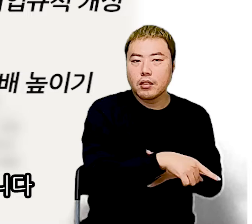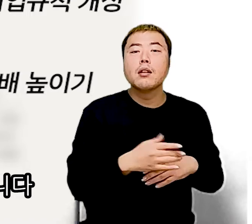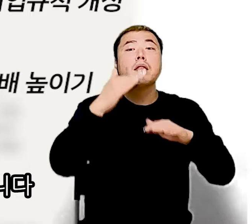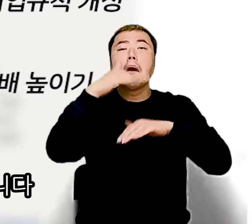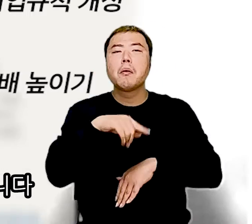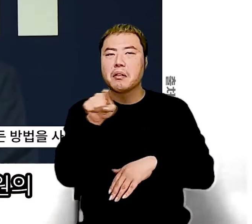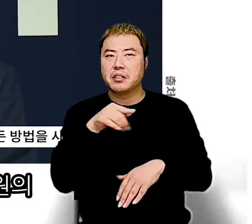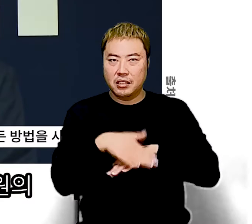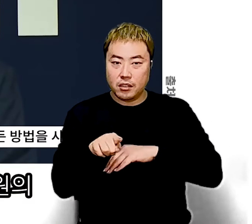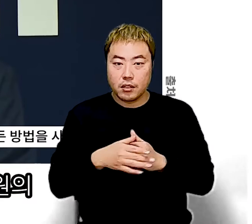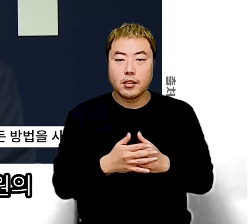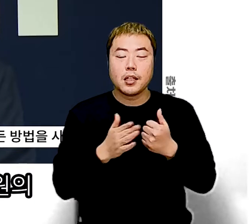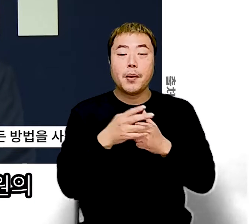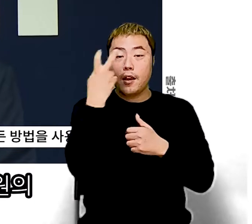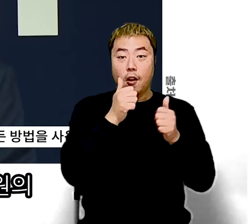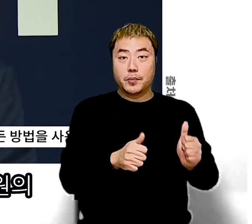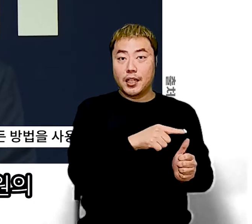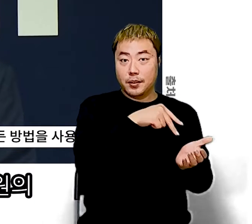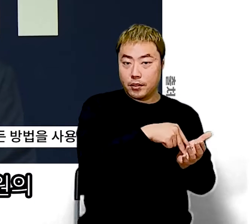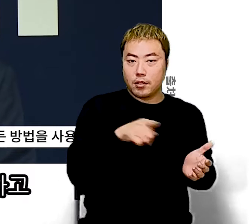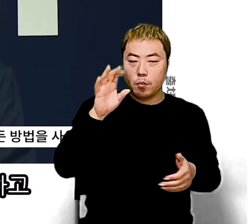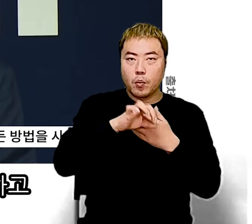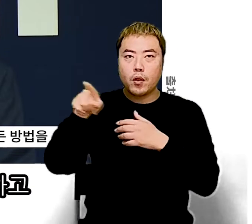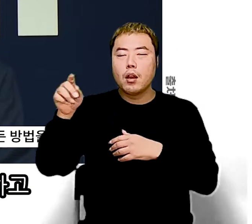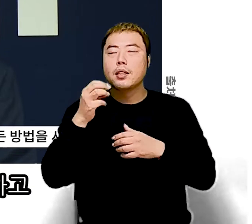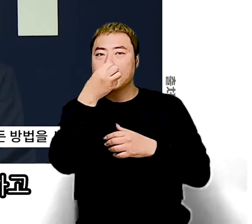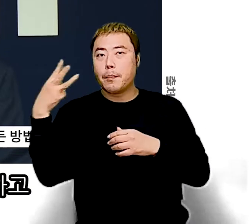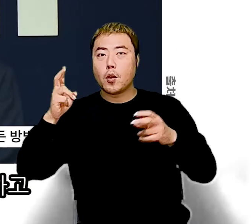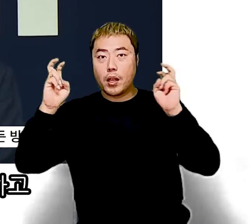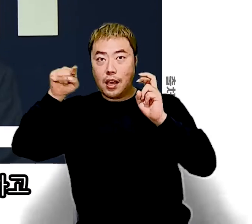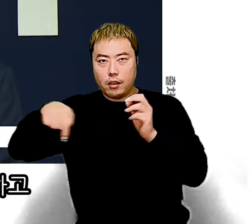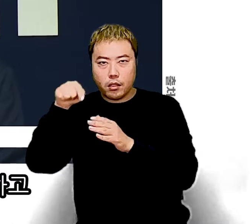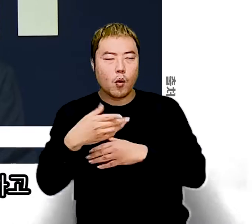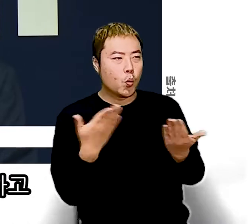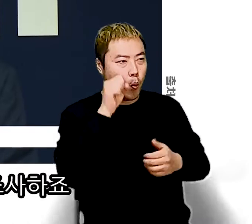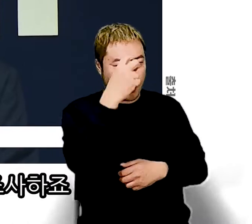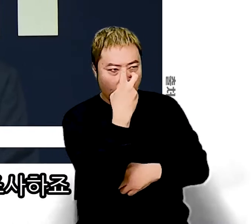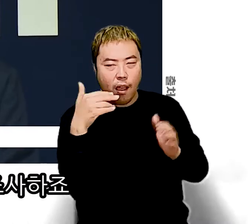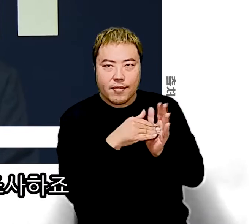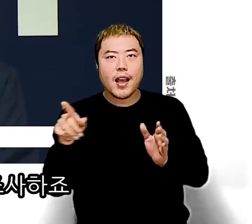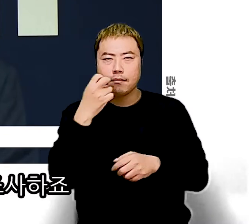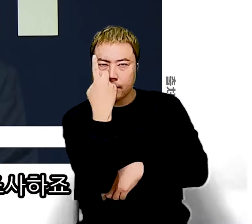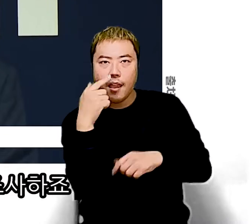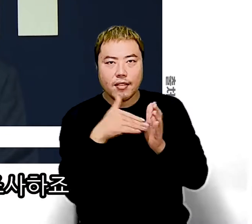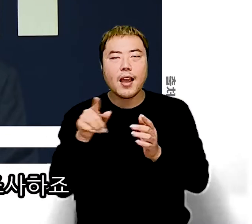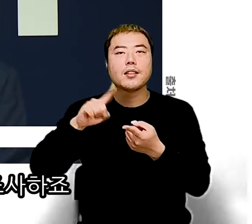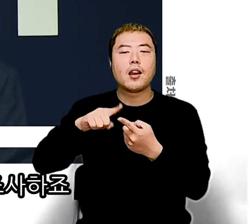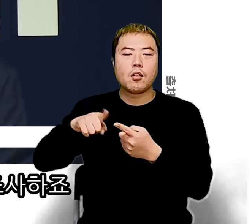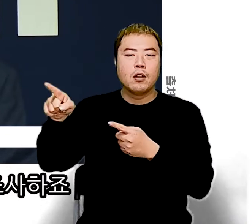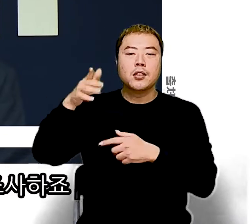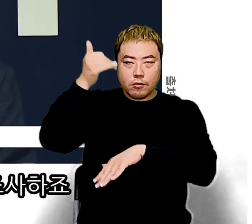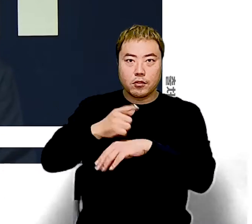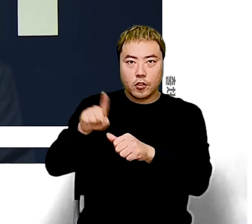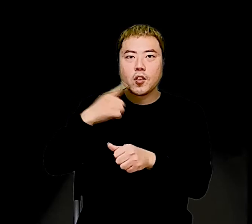이런 겁니다. 이에 검찰은 삼성 본사 차원의 노조 감시 가능성에 주목하고 삼성전자 서비스